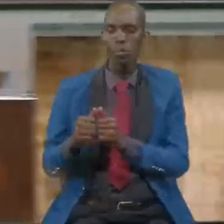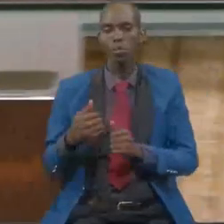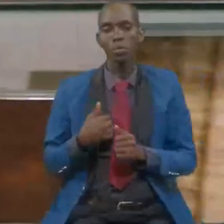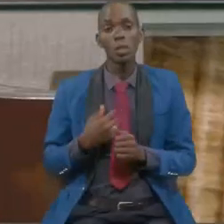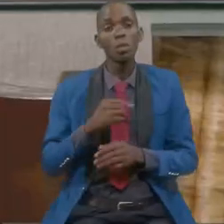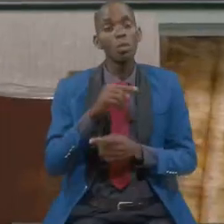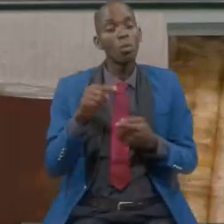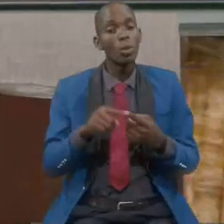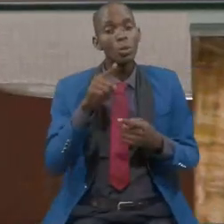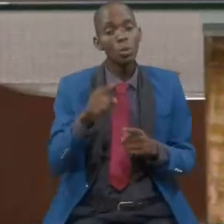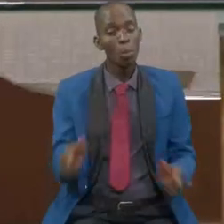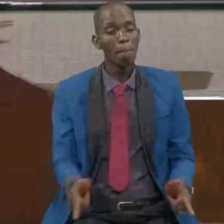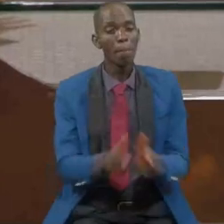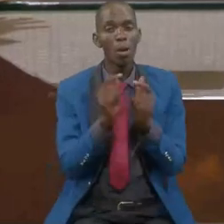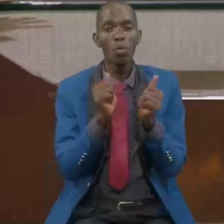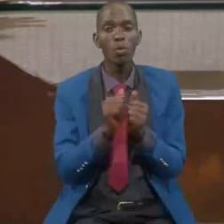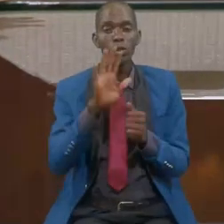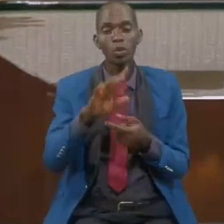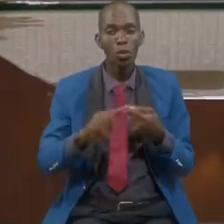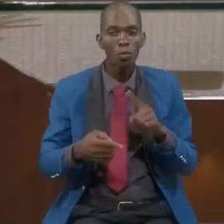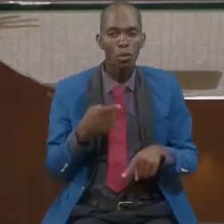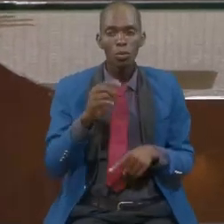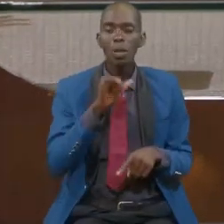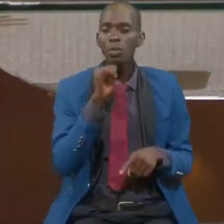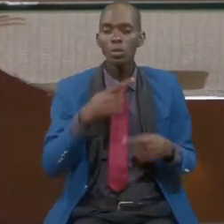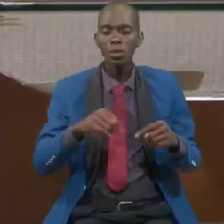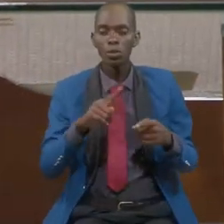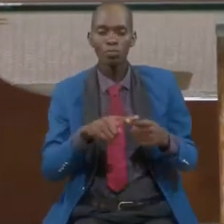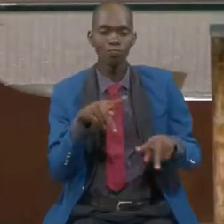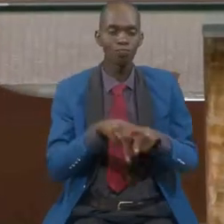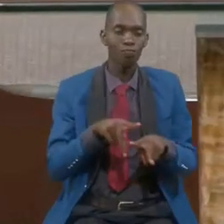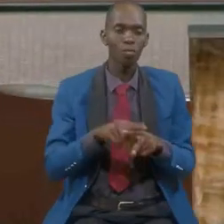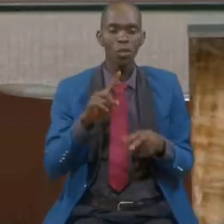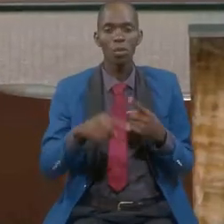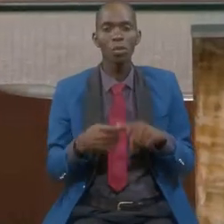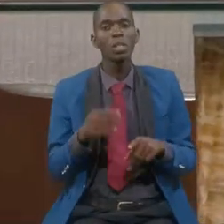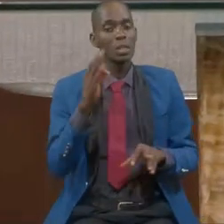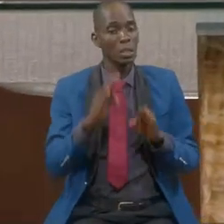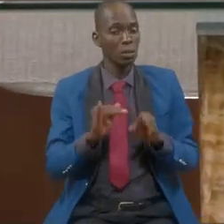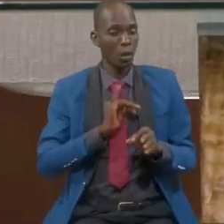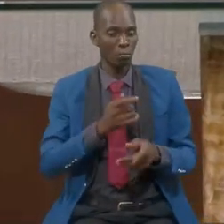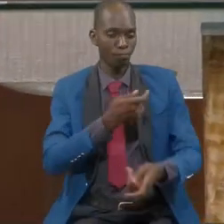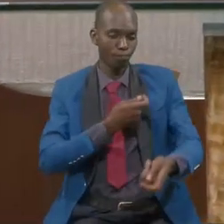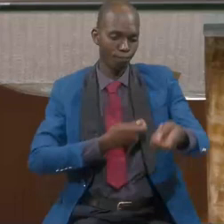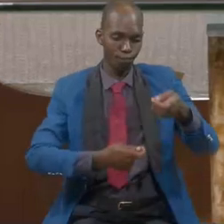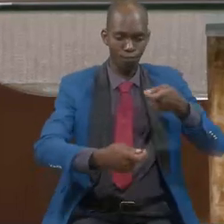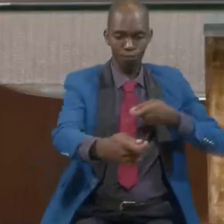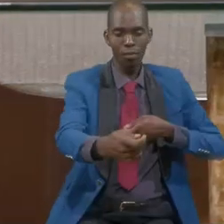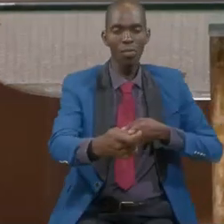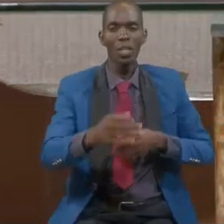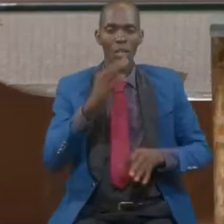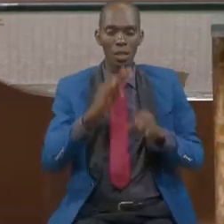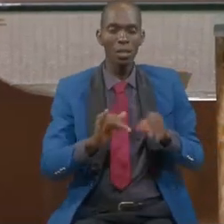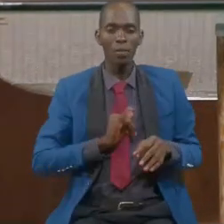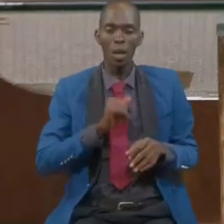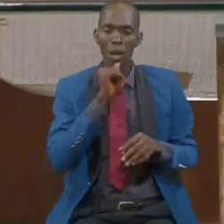vous rencontrez vos amis, vous n'essayez pas de les frauder, de les arnaquer. Si je suis cette personne